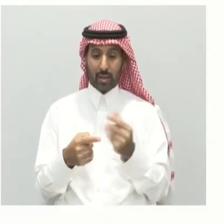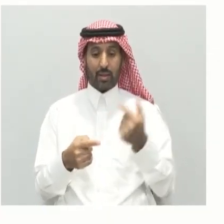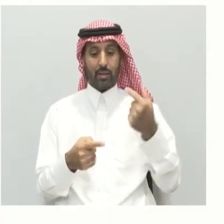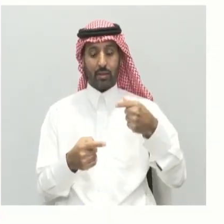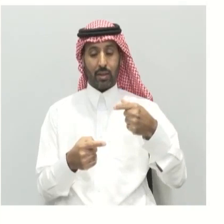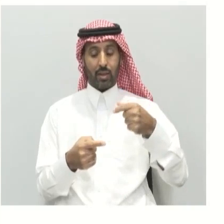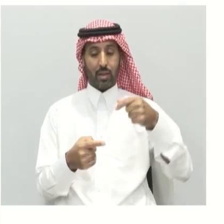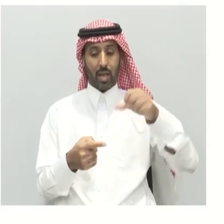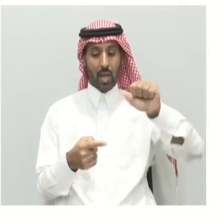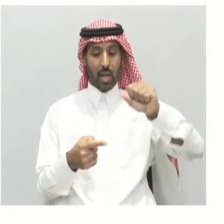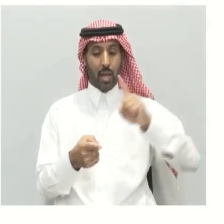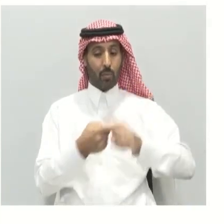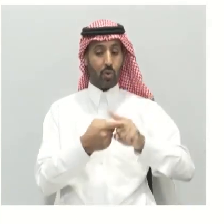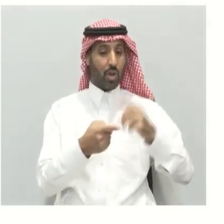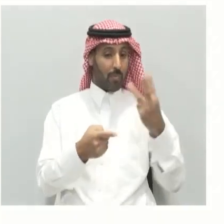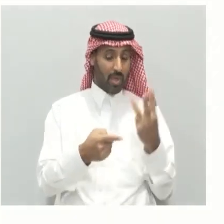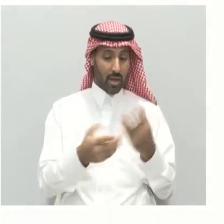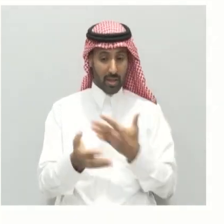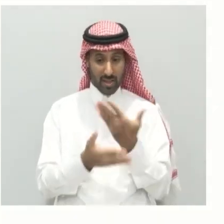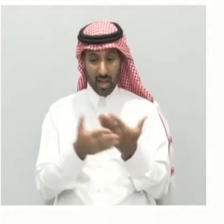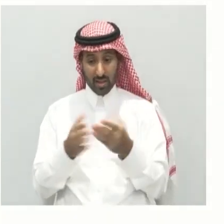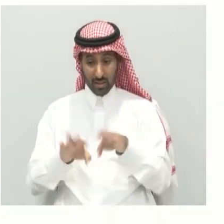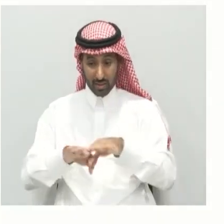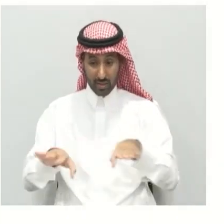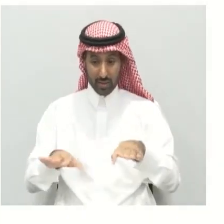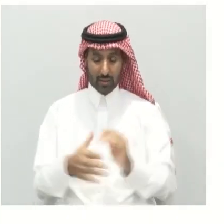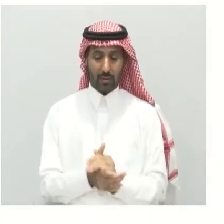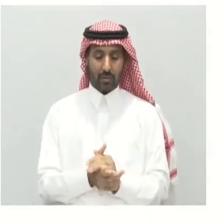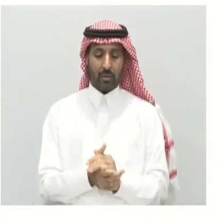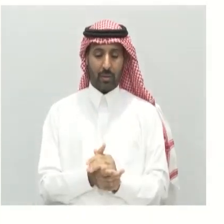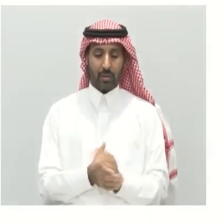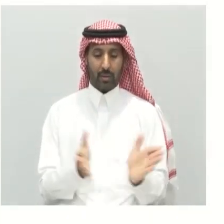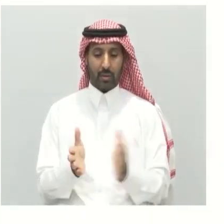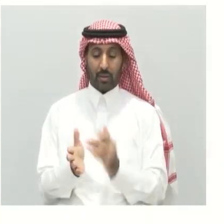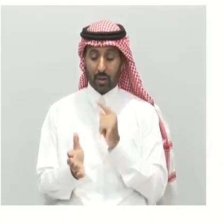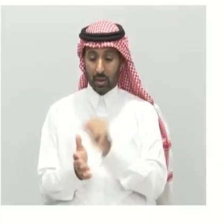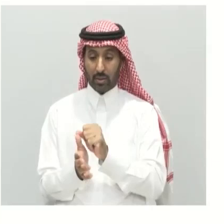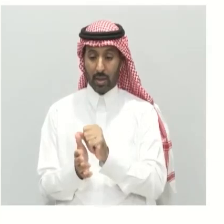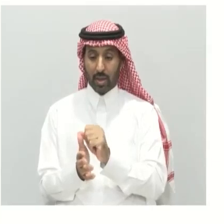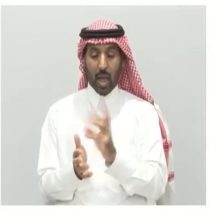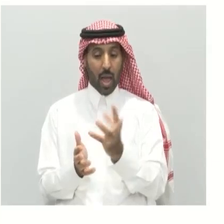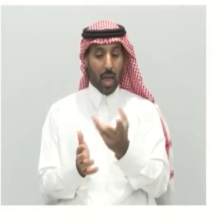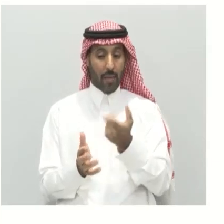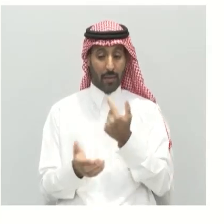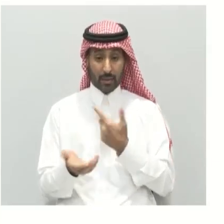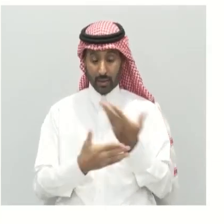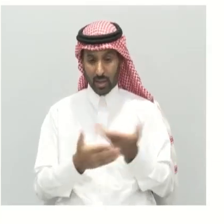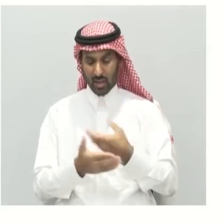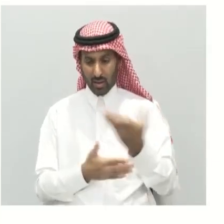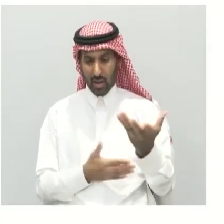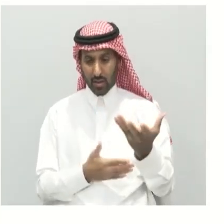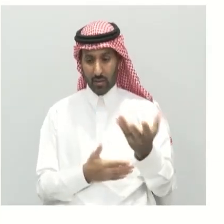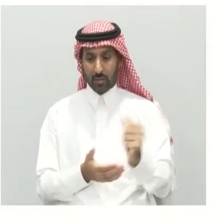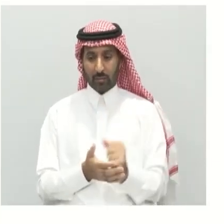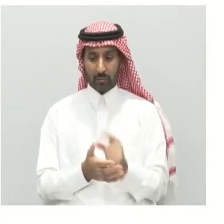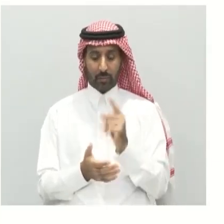بيكون كم موجب 3 حتى يحدث التعادل لهذا المركب اذا الان حددت اعداد التاكسد ومن خلال اعداد